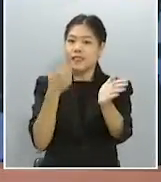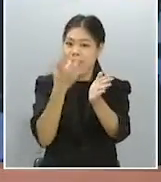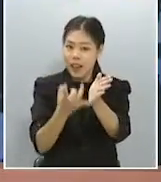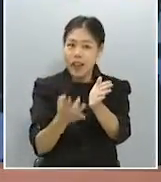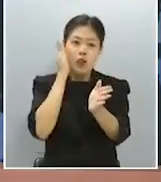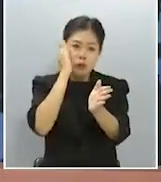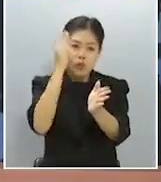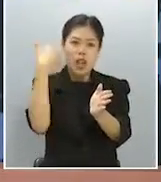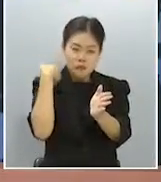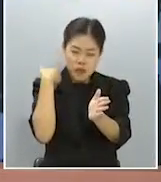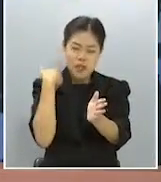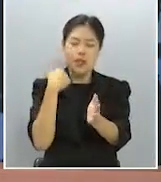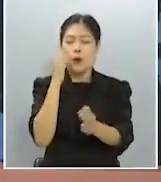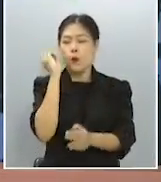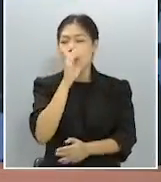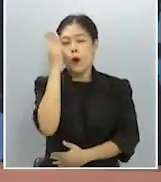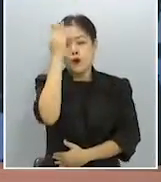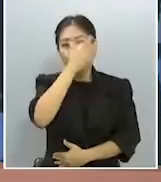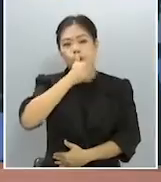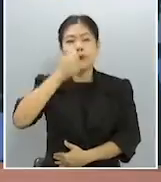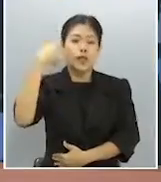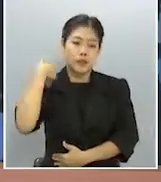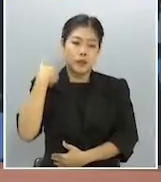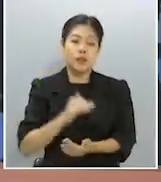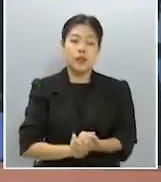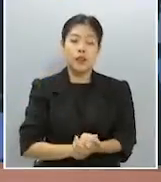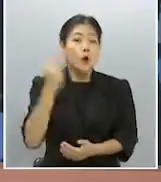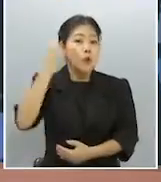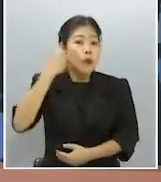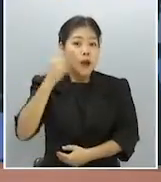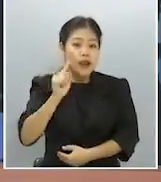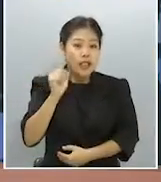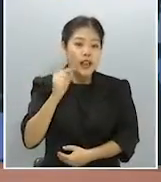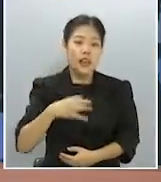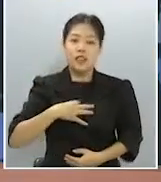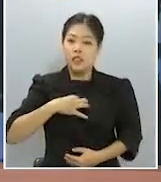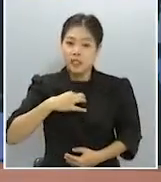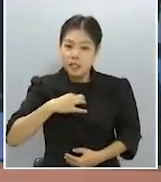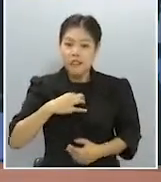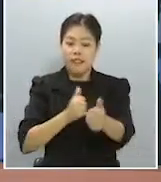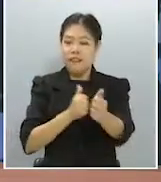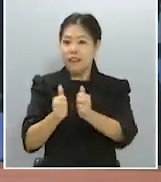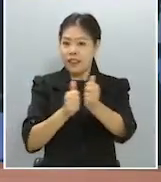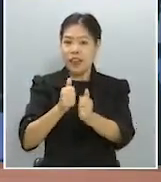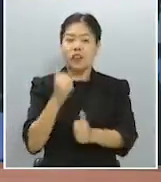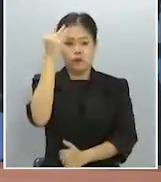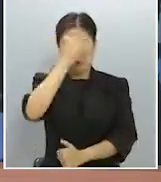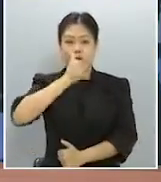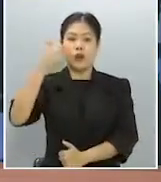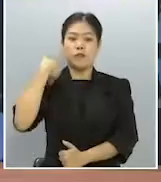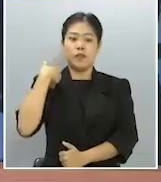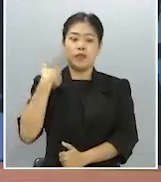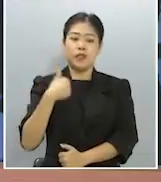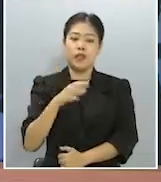มีโชว์สวยๆจากสาวๆด้วยนะครับแล้วที่เขาฮือฮากันมากๆก็คือเสื้อบอลเสื้อแข่งนี่สวยสุดๆใครที่ยั